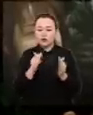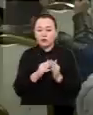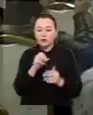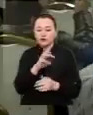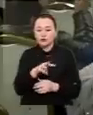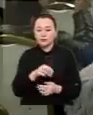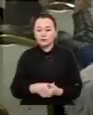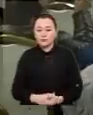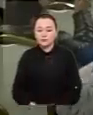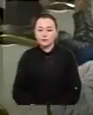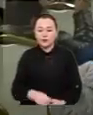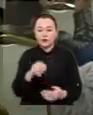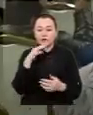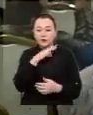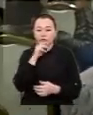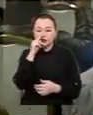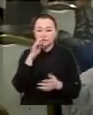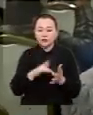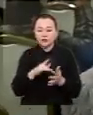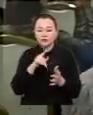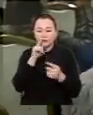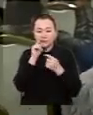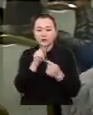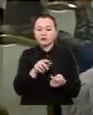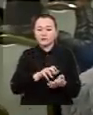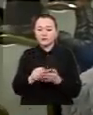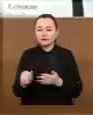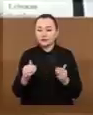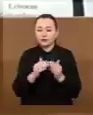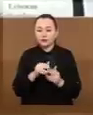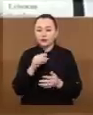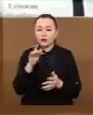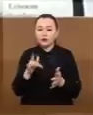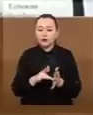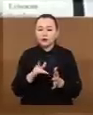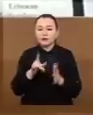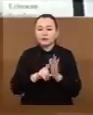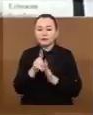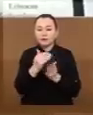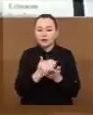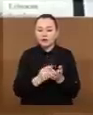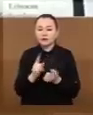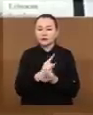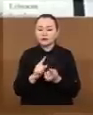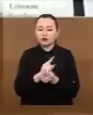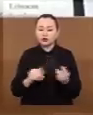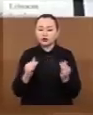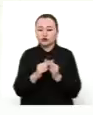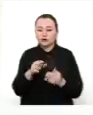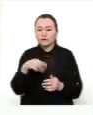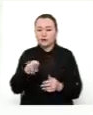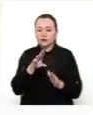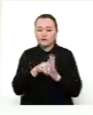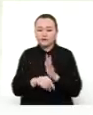Нурсате. Многие шымкенцы выступают против сноса жилья. В мегаполисе запустили программу реновации жилищного фонда. В нее